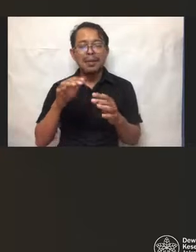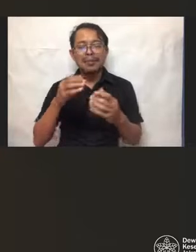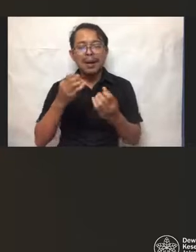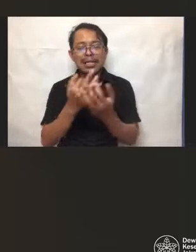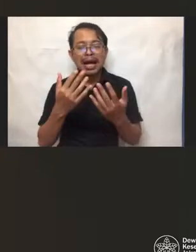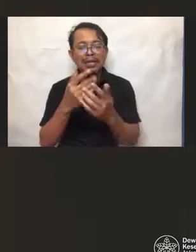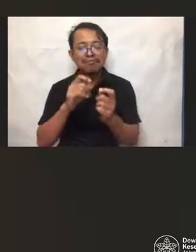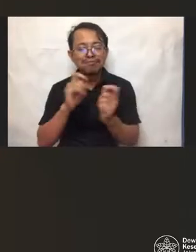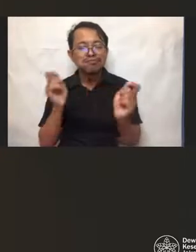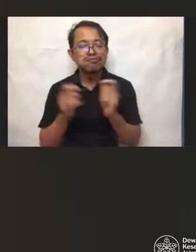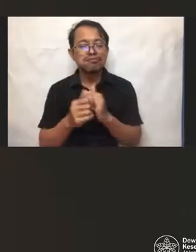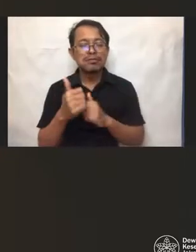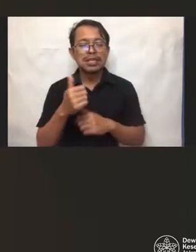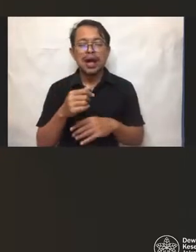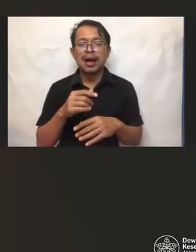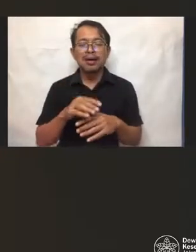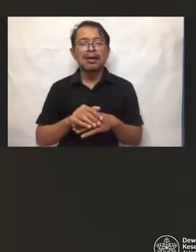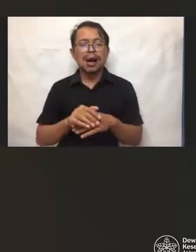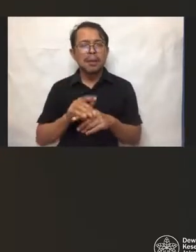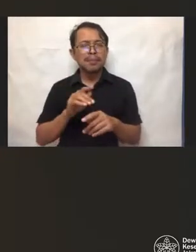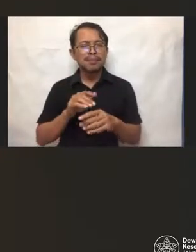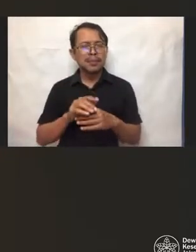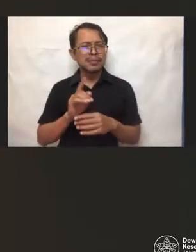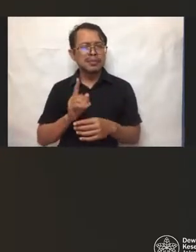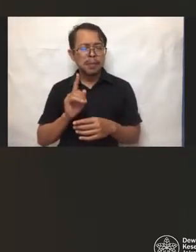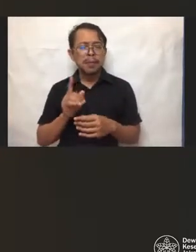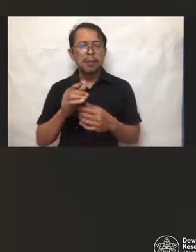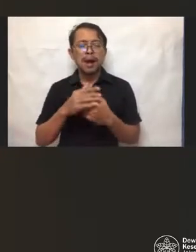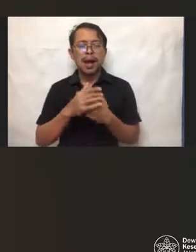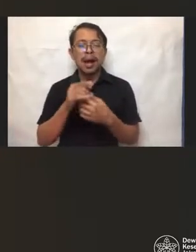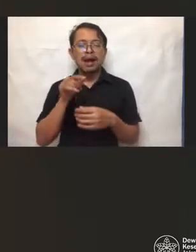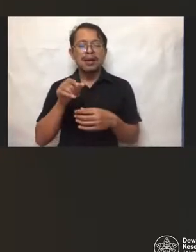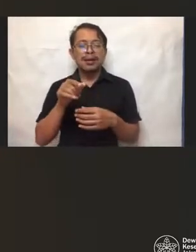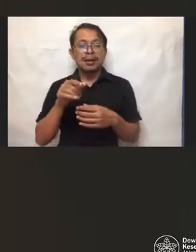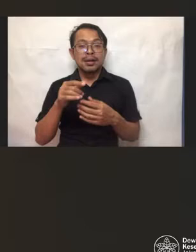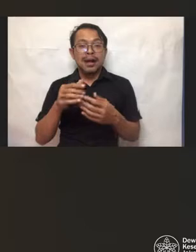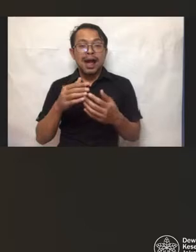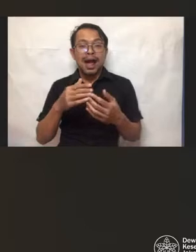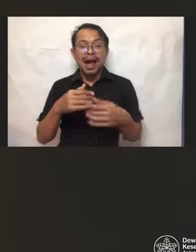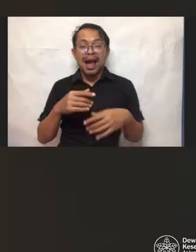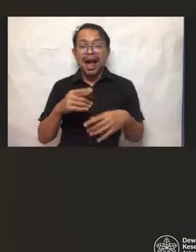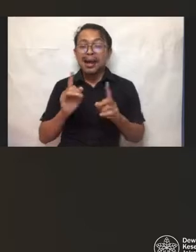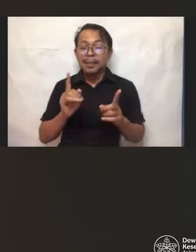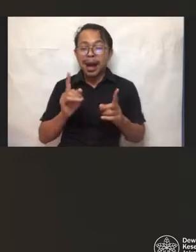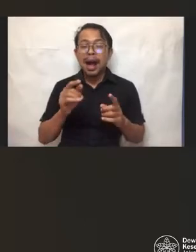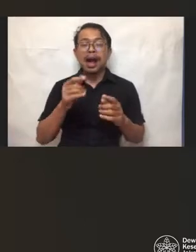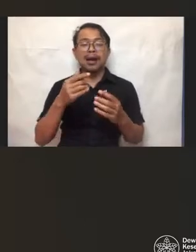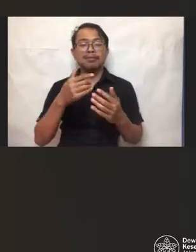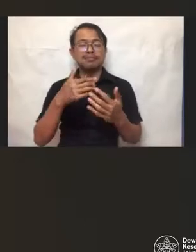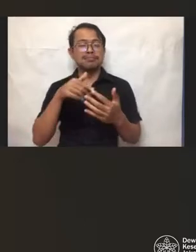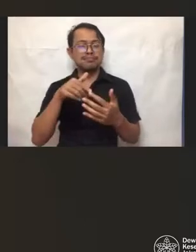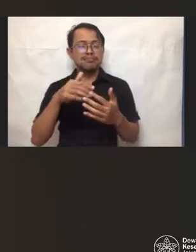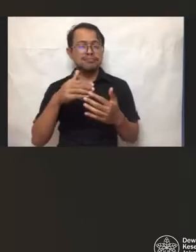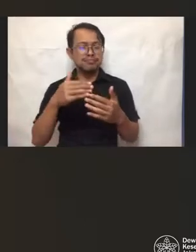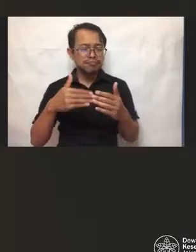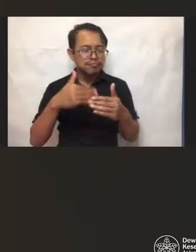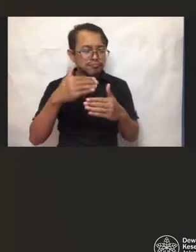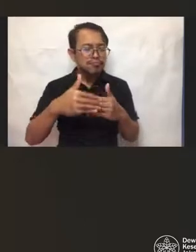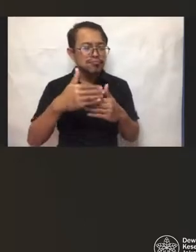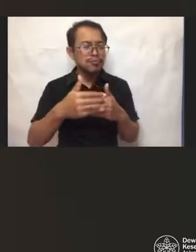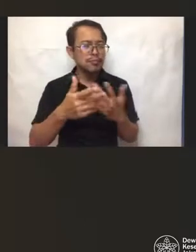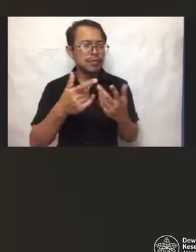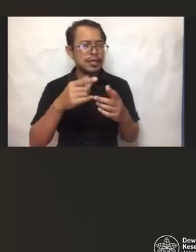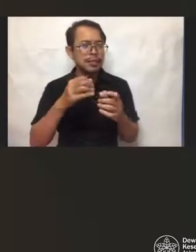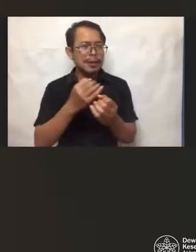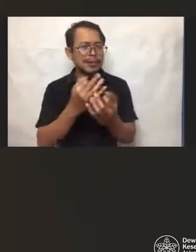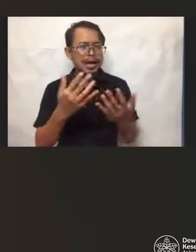luas. Karena itu penting sekali menjadikan moderasi beragama ini menjadi sebuah gerakan yang masif dilakukan di seluruh